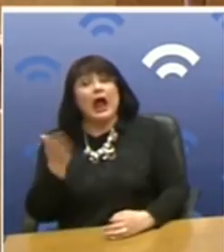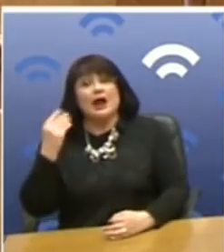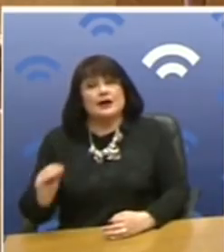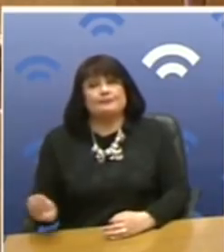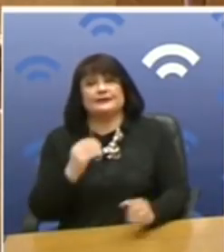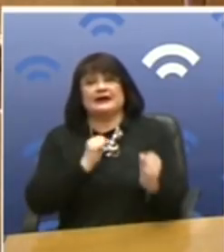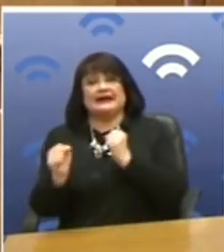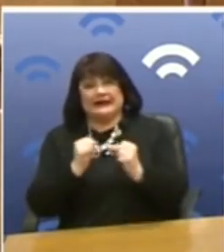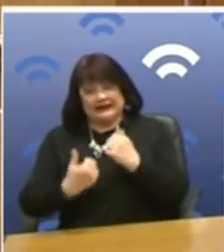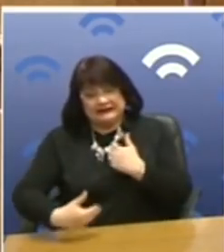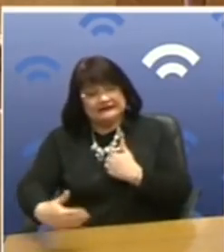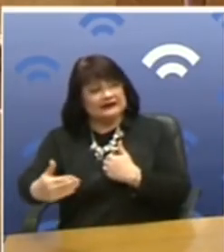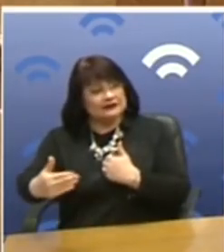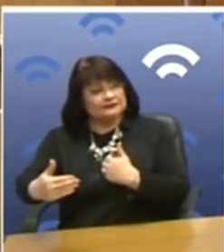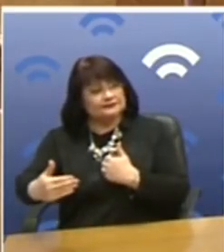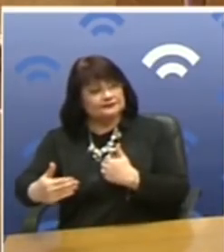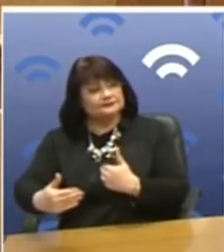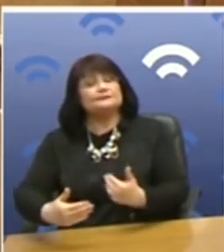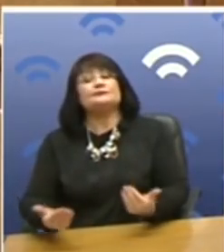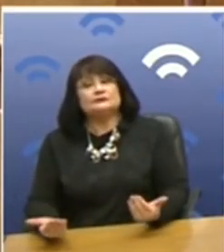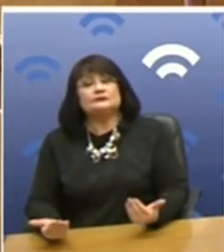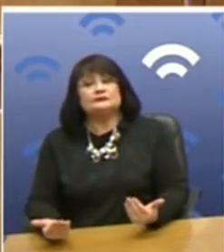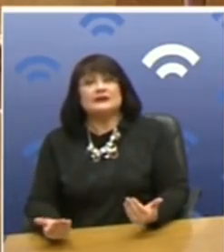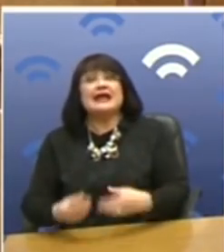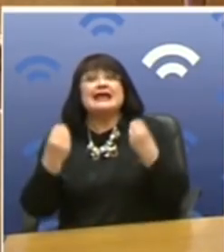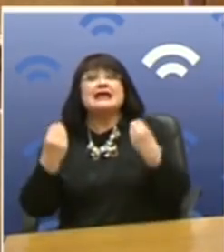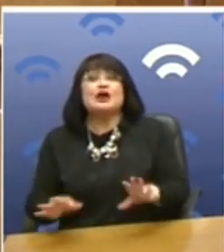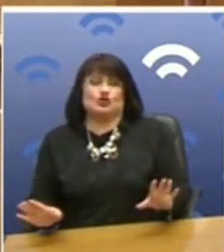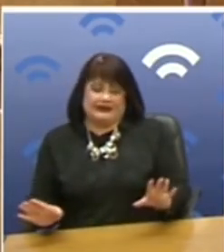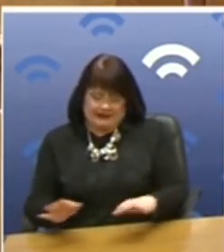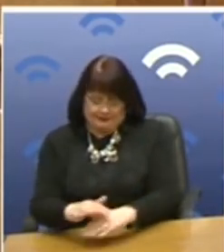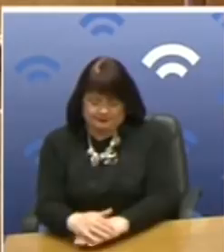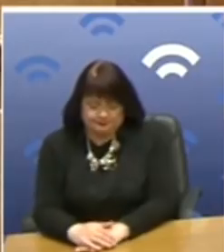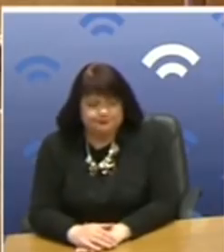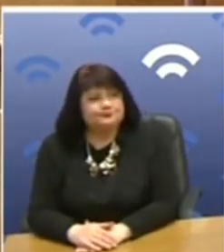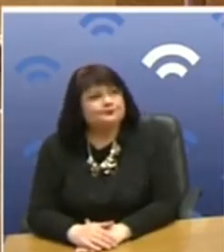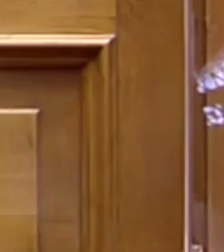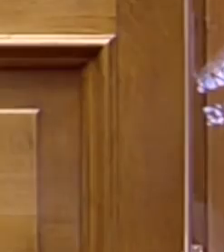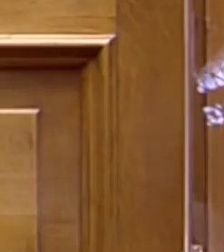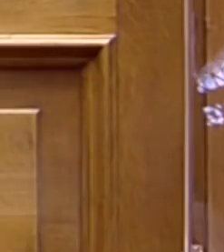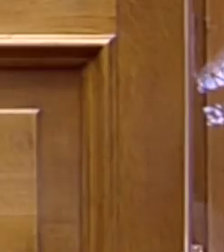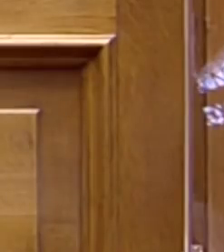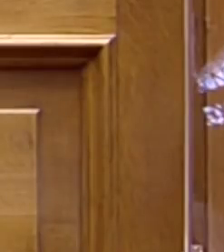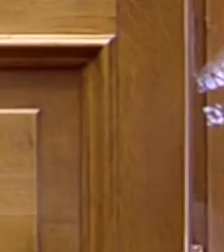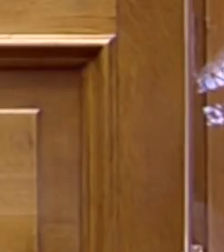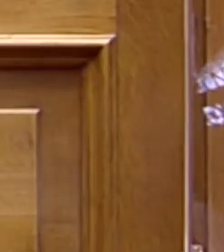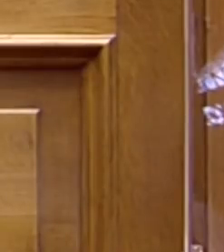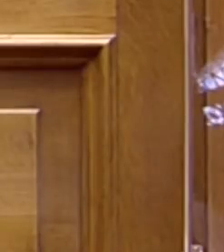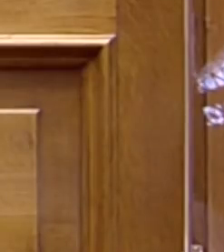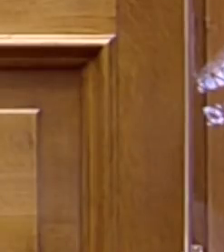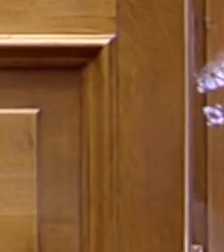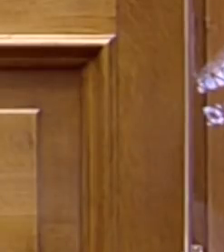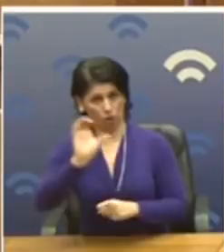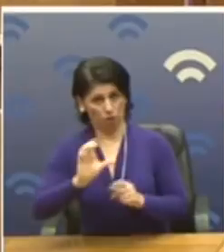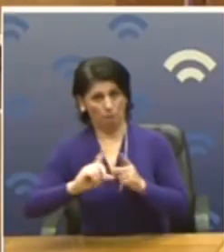κρίση το επόμενο διάστημα θα είναι πολύ οξυμένη στην ελληνική οικονομία, στην οποία ο τουρισμός, οι